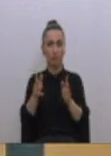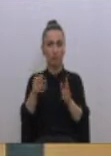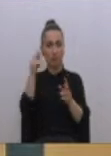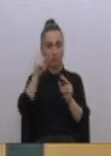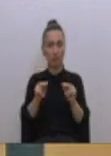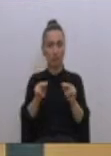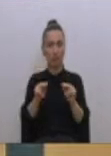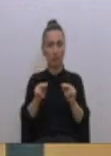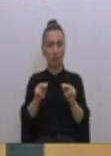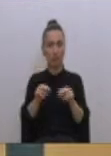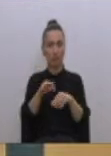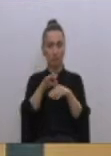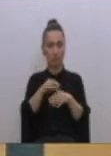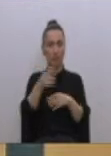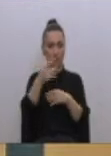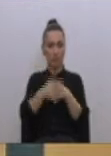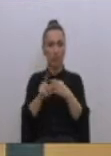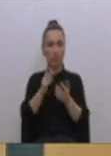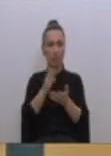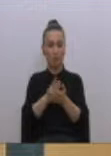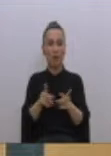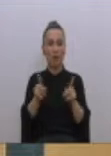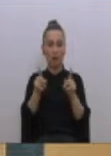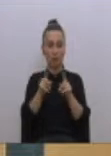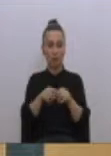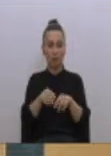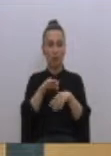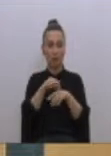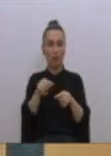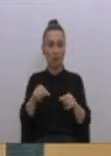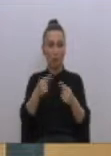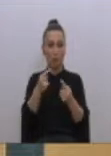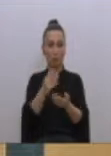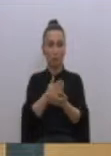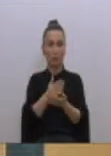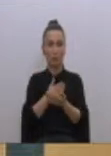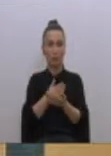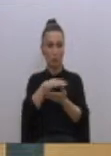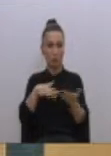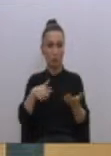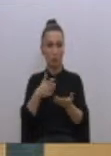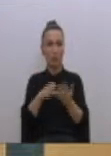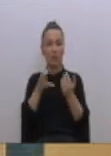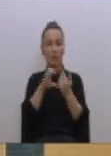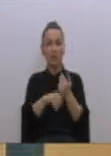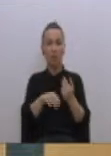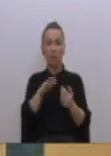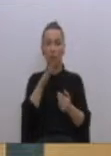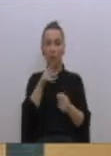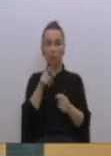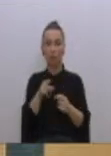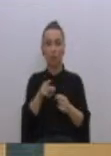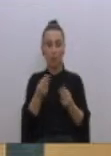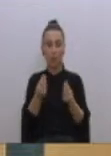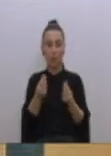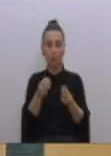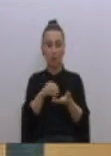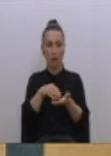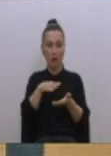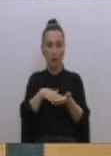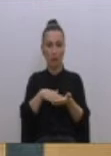სასწავლო ცენტრები, რომლებიც ასევე ახორციელებენ ამ მიმართულებებში, რა თქმა უნდა, ფინანსური